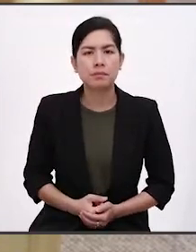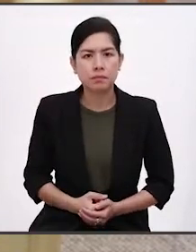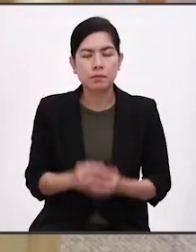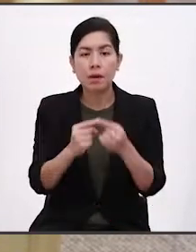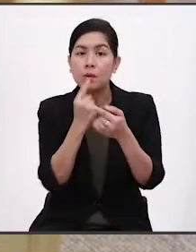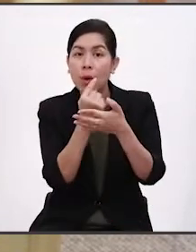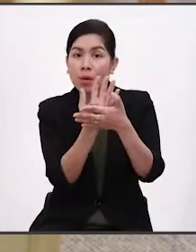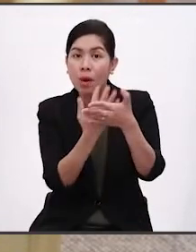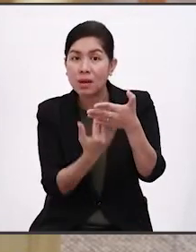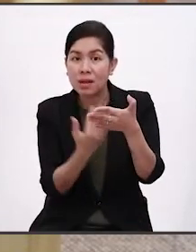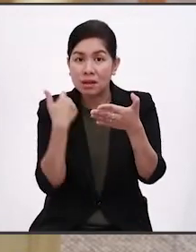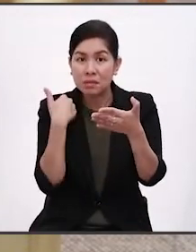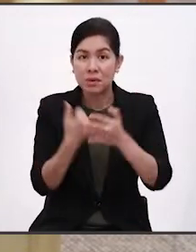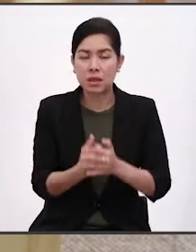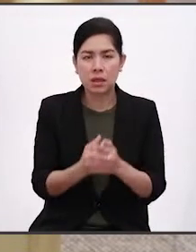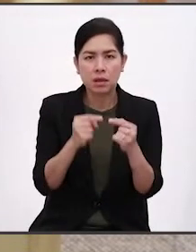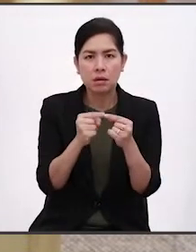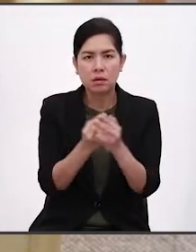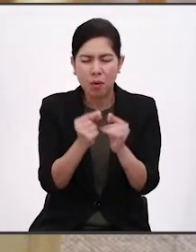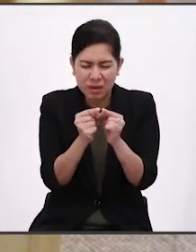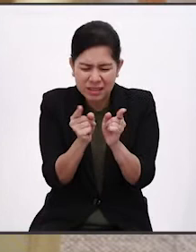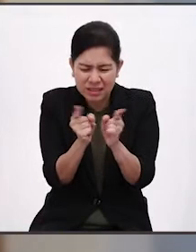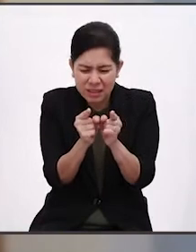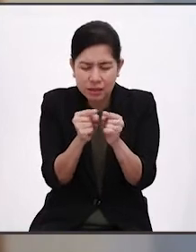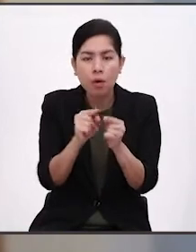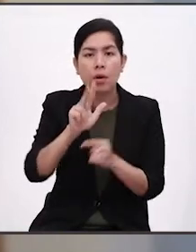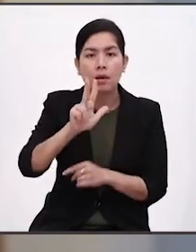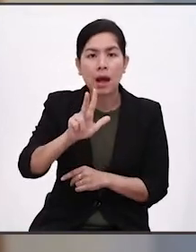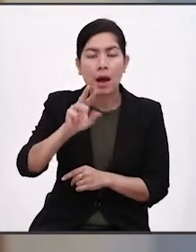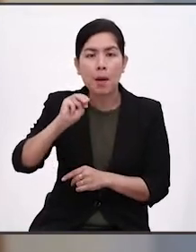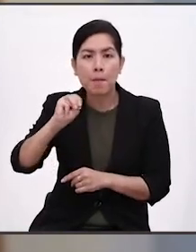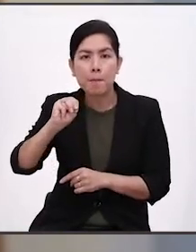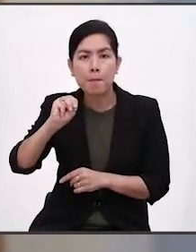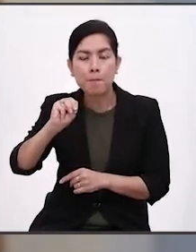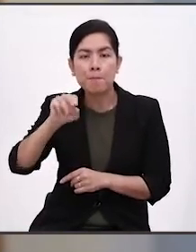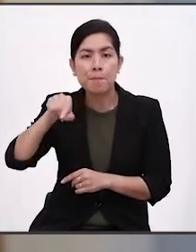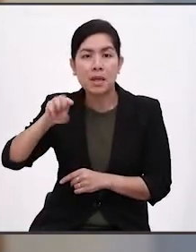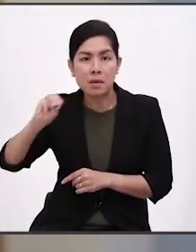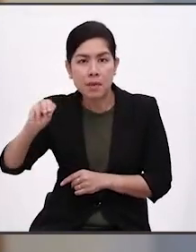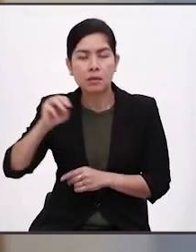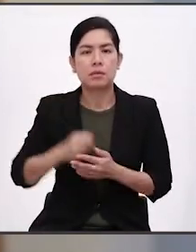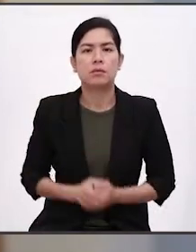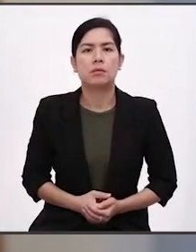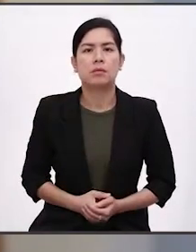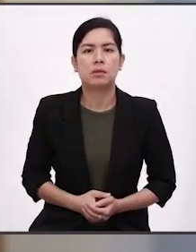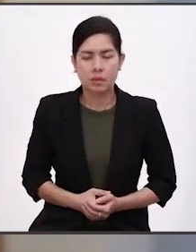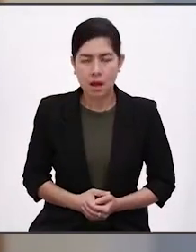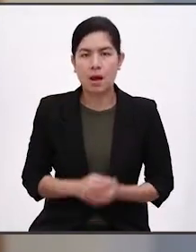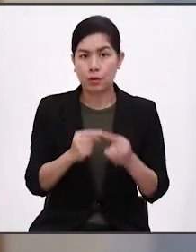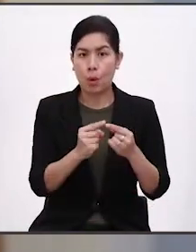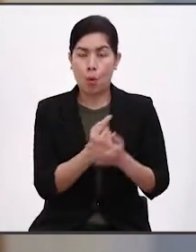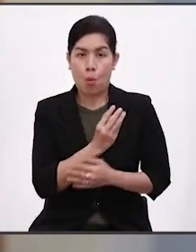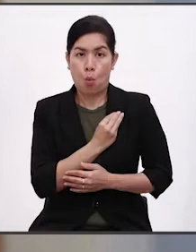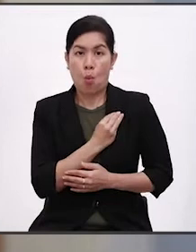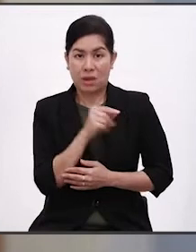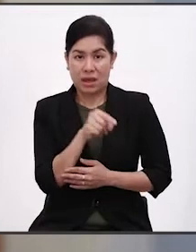5เซน6เซนแต่นี่3มิลลิเมตร เดี๋ยวนะฮะถ้าจากหัวใจเอาออกไปจะเส้นใหญ่หน่อย เส้นใหญ่ครับ เพราะมันบีบต้องไปเลี้ยงตัว นี้ใช่ 3-5